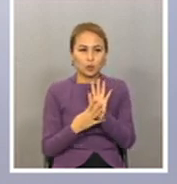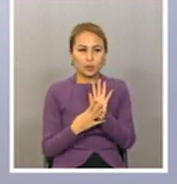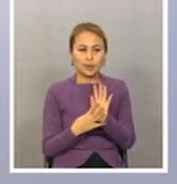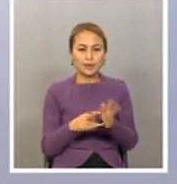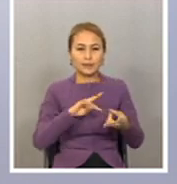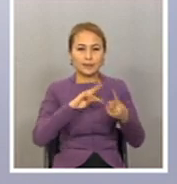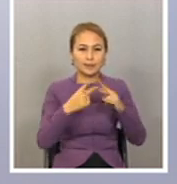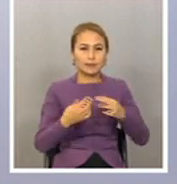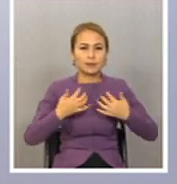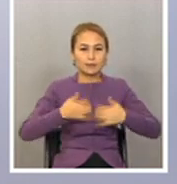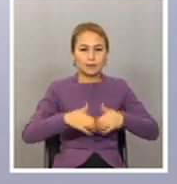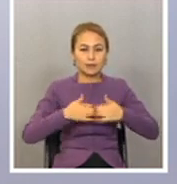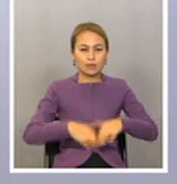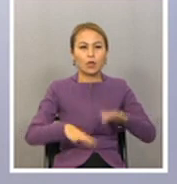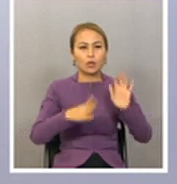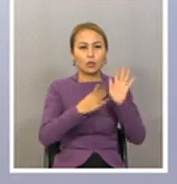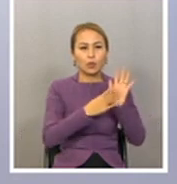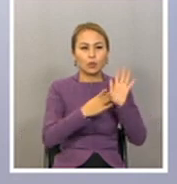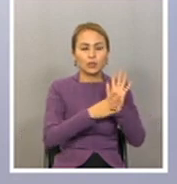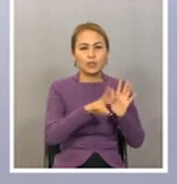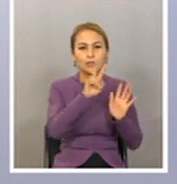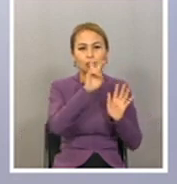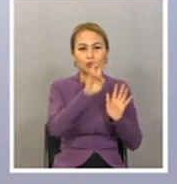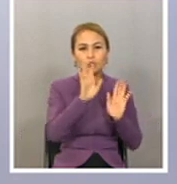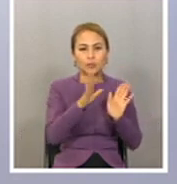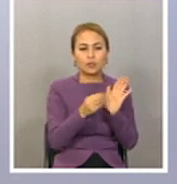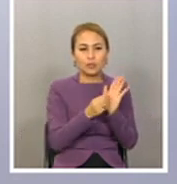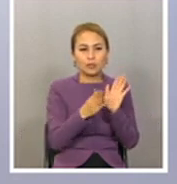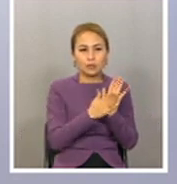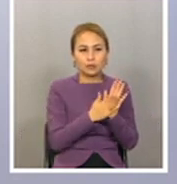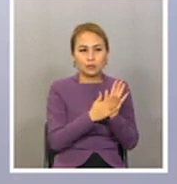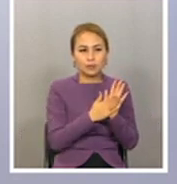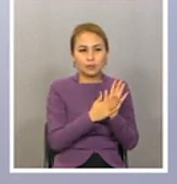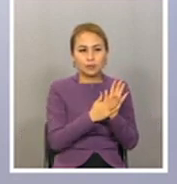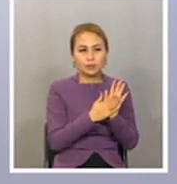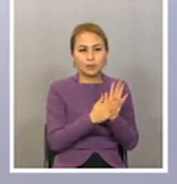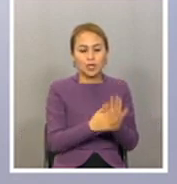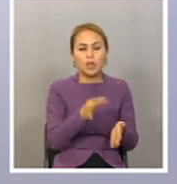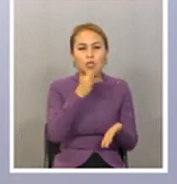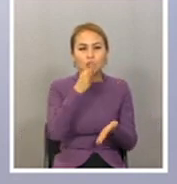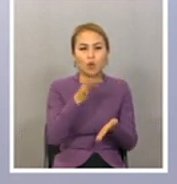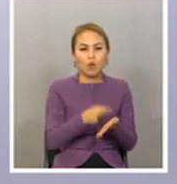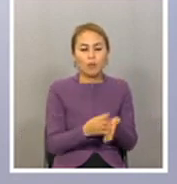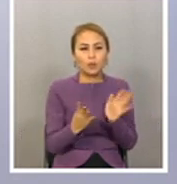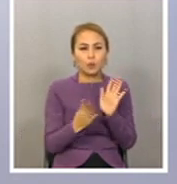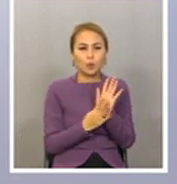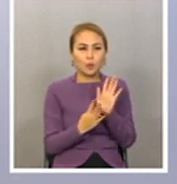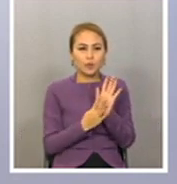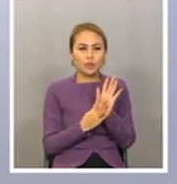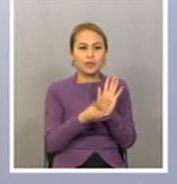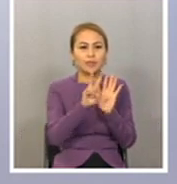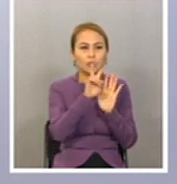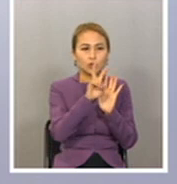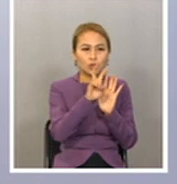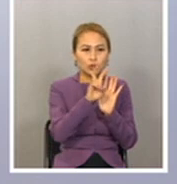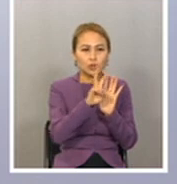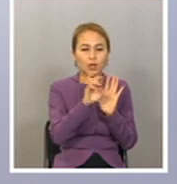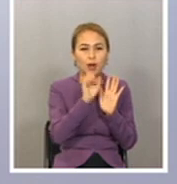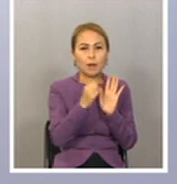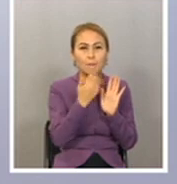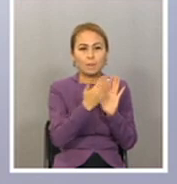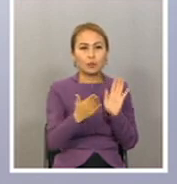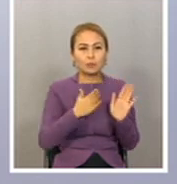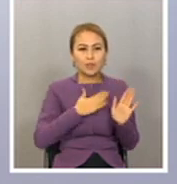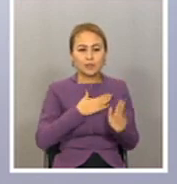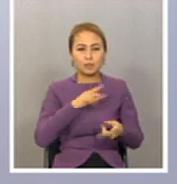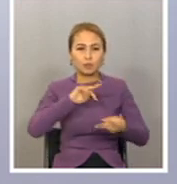сан, 9'dan 200 жазылады. Жақсы. Жауабы 9'dan 200, ал бұл бізде бұрыс